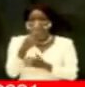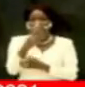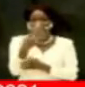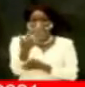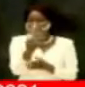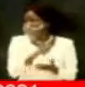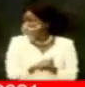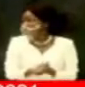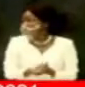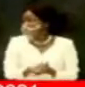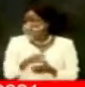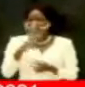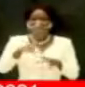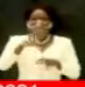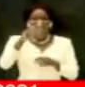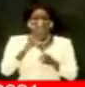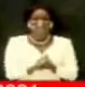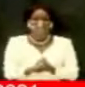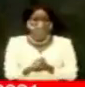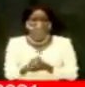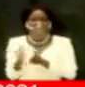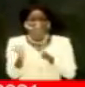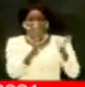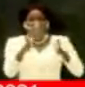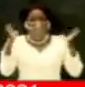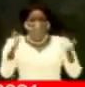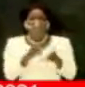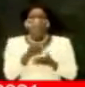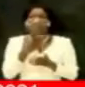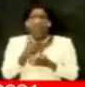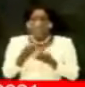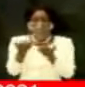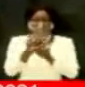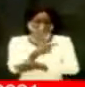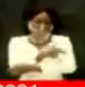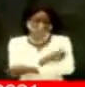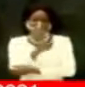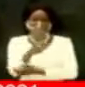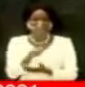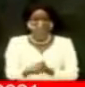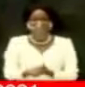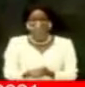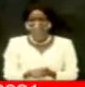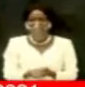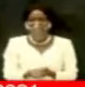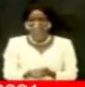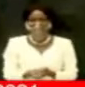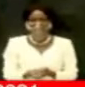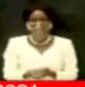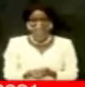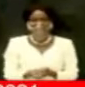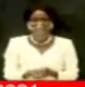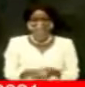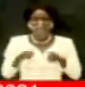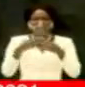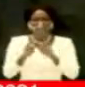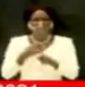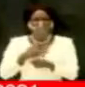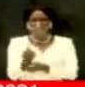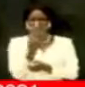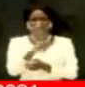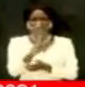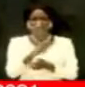ndithu atengepo mbali makamaka popita kuti akatemedwe katemera ameneyi komanso sife otoka mabungwe koma pali magulu